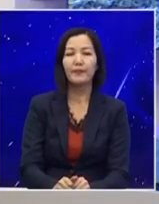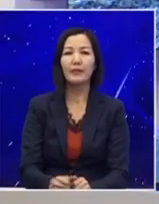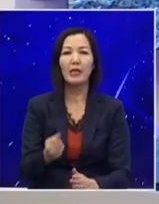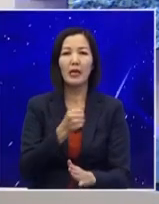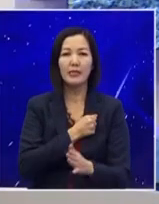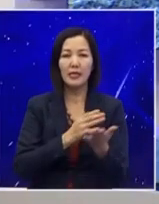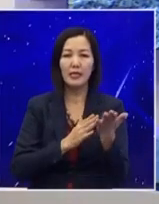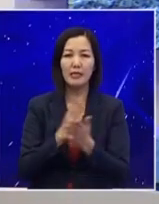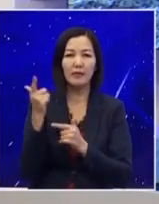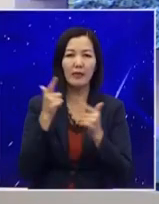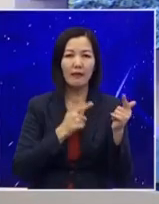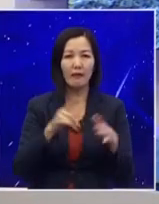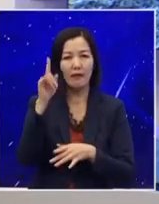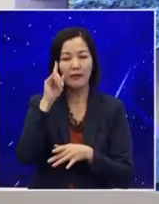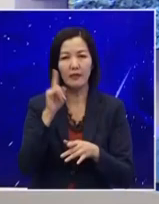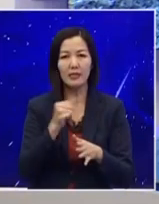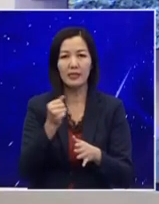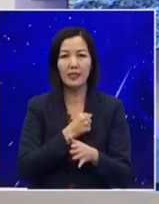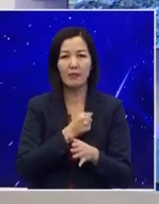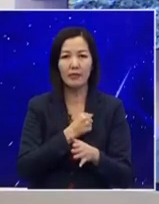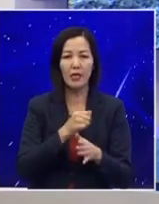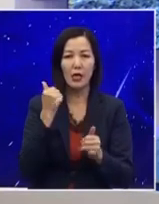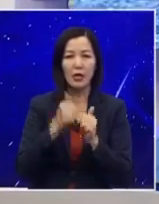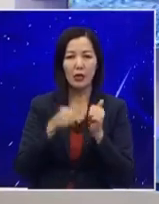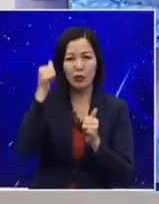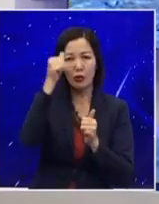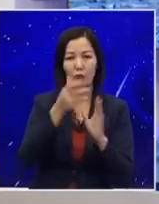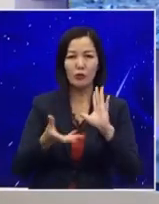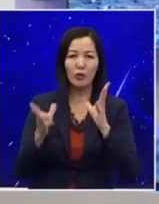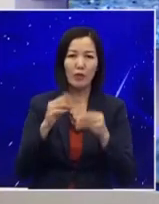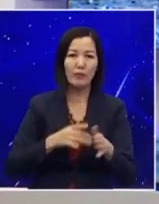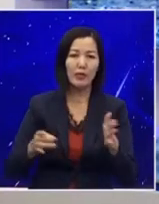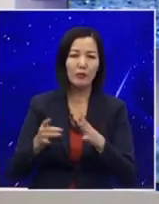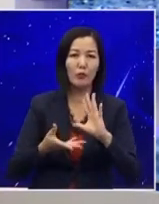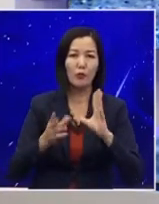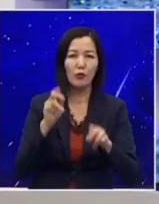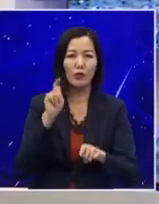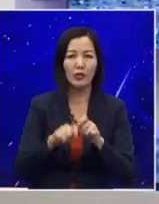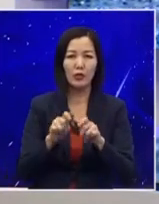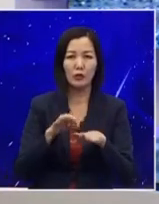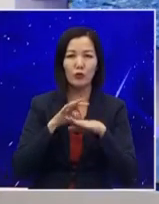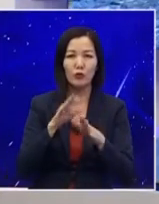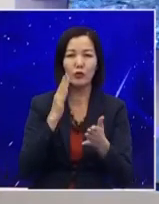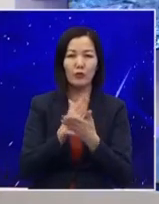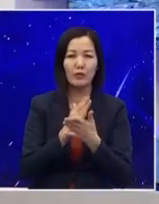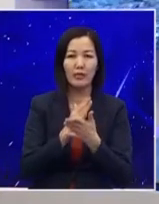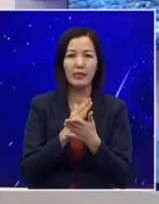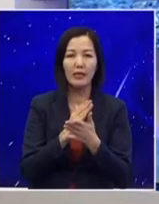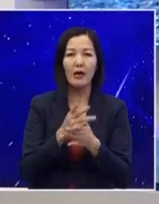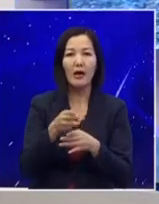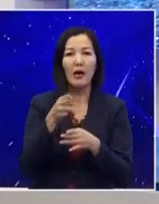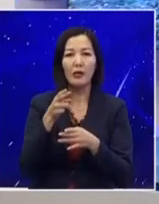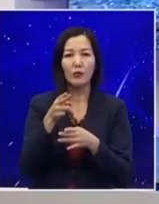Әскери қызметке дайын қазақстандық сарбаздар арасында жыл сайынғы жалпы республикалық қорытынды тексеру жүргізіліп жатыр. Олар ату